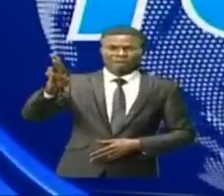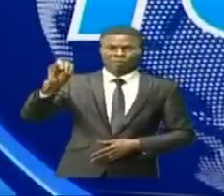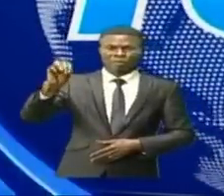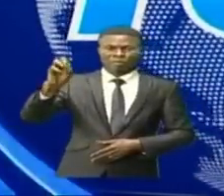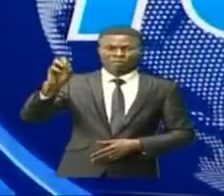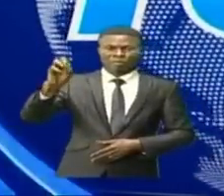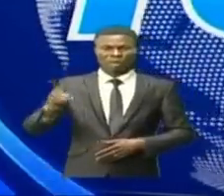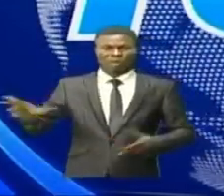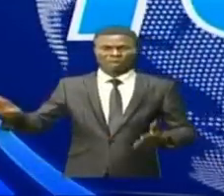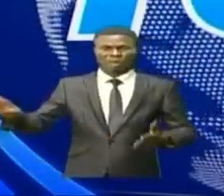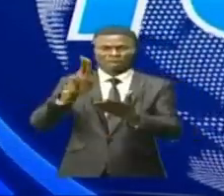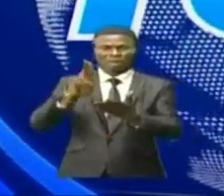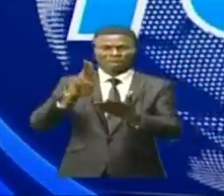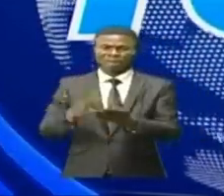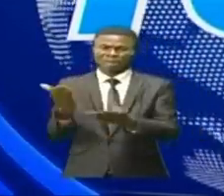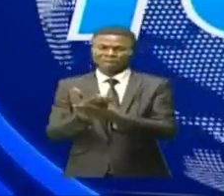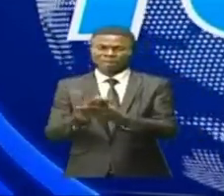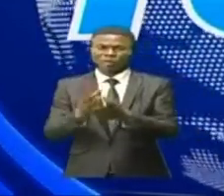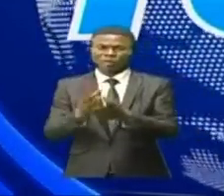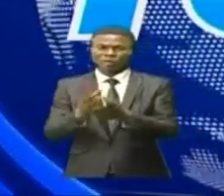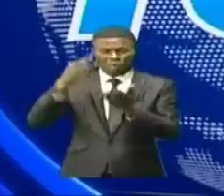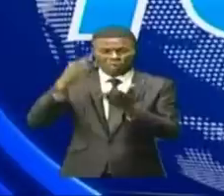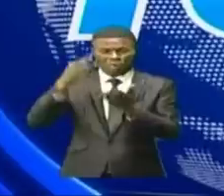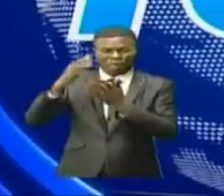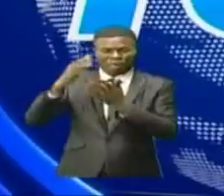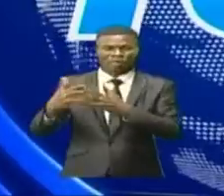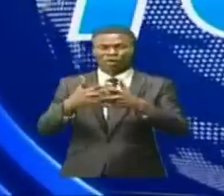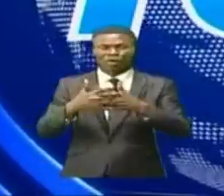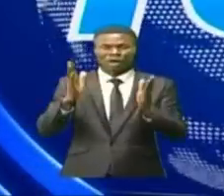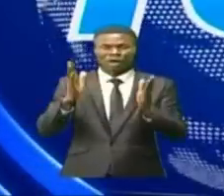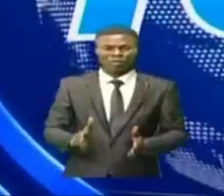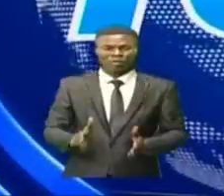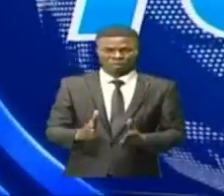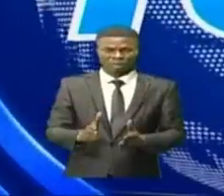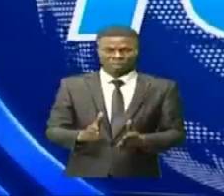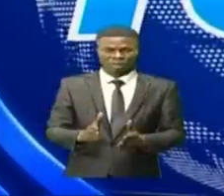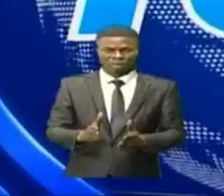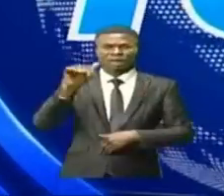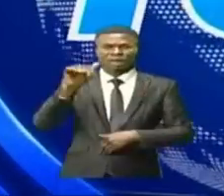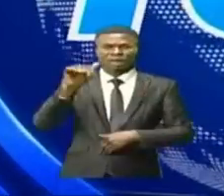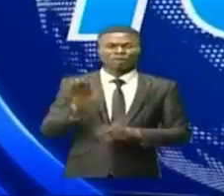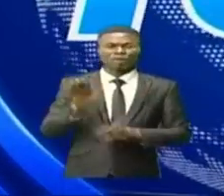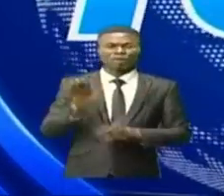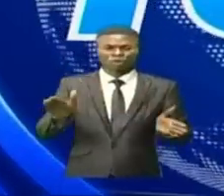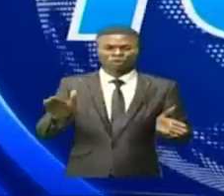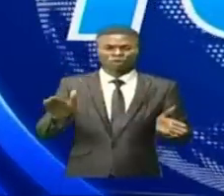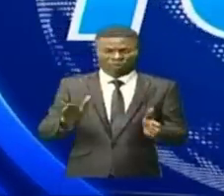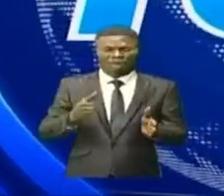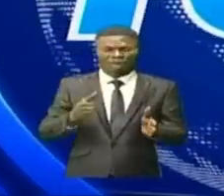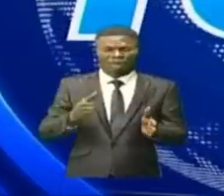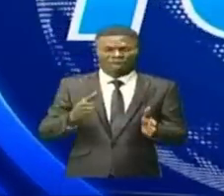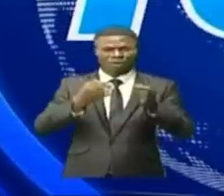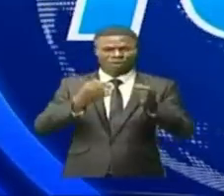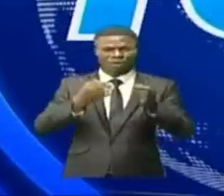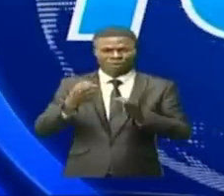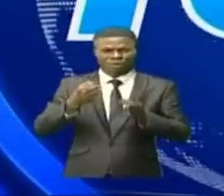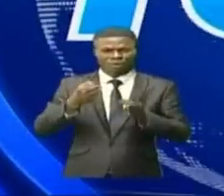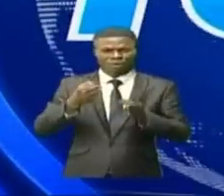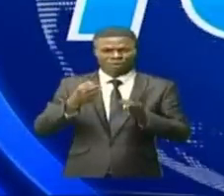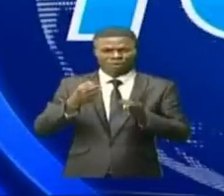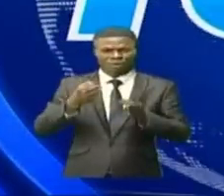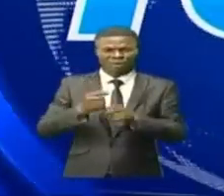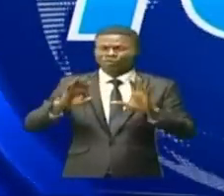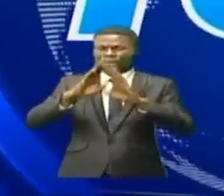américaine Washington Institute Management International. Son directeur général a éclairci la lanterne de l'opinion